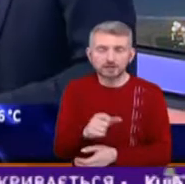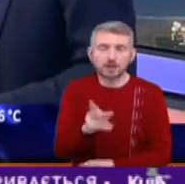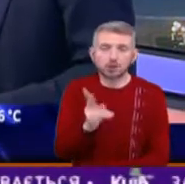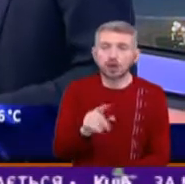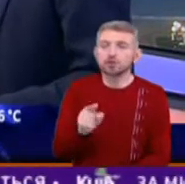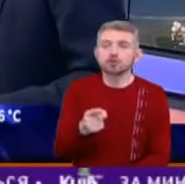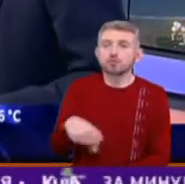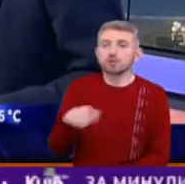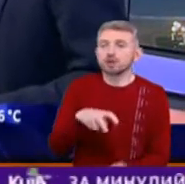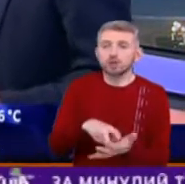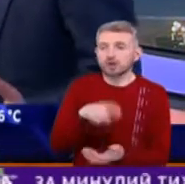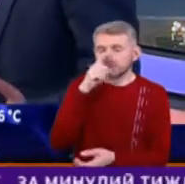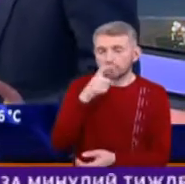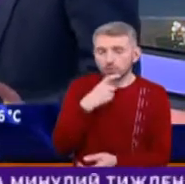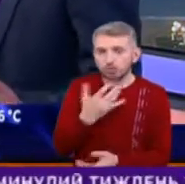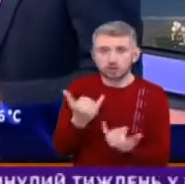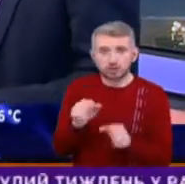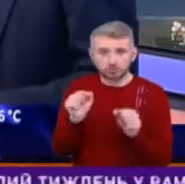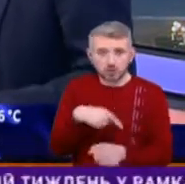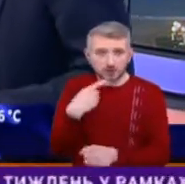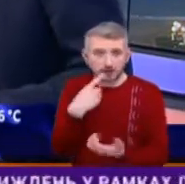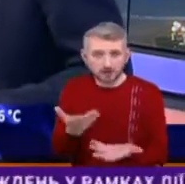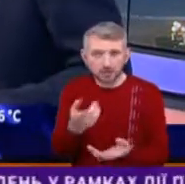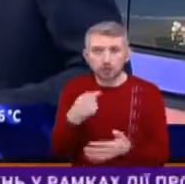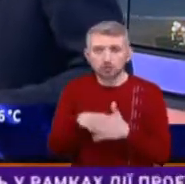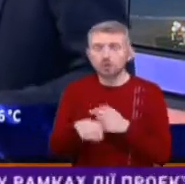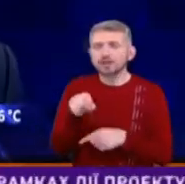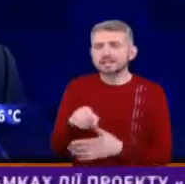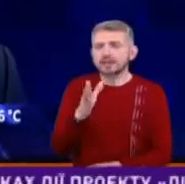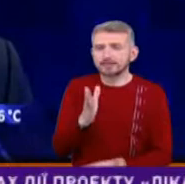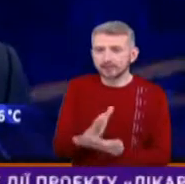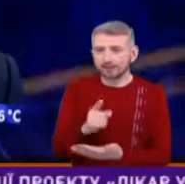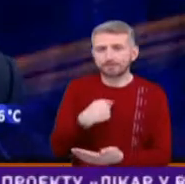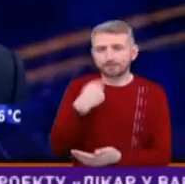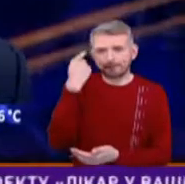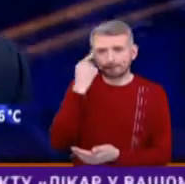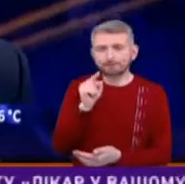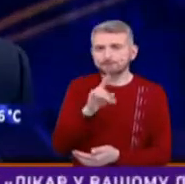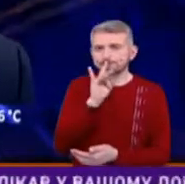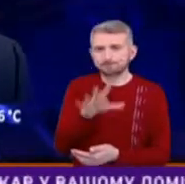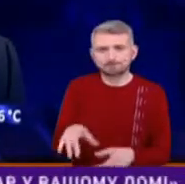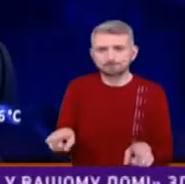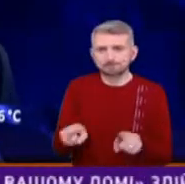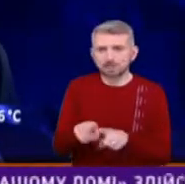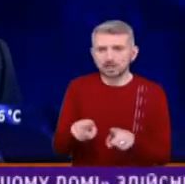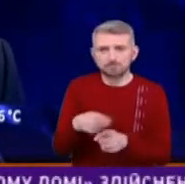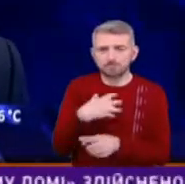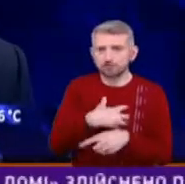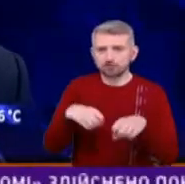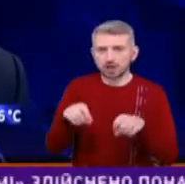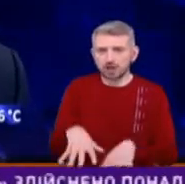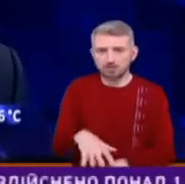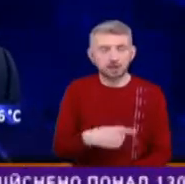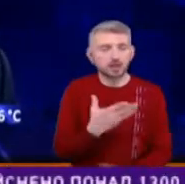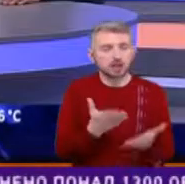Чому, до речі, вони бояться, невідомо, бо зараз про це можна казати. Тому цей фактор є. Але я думаю, що він не буде таким вирішальним.